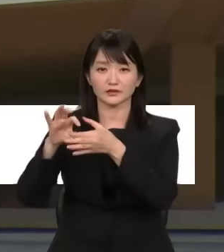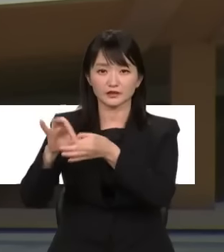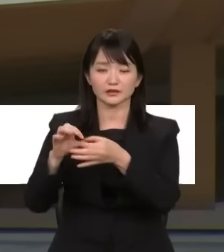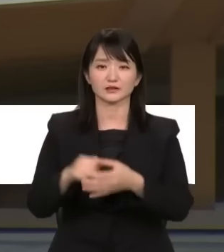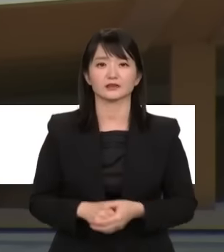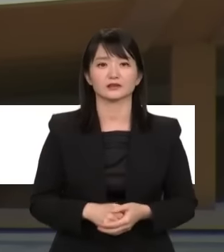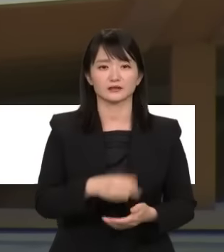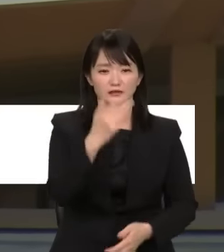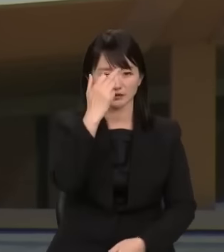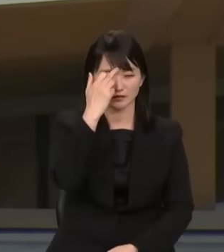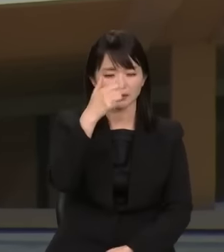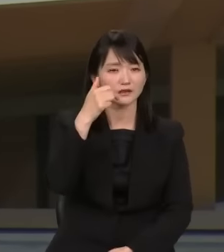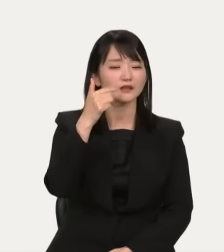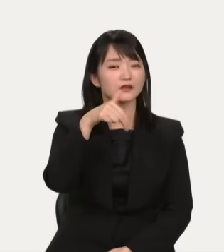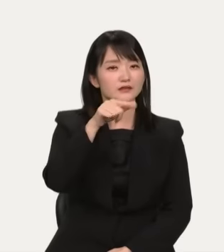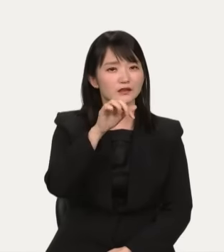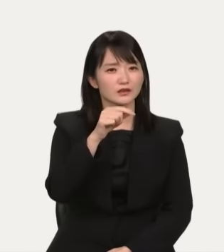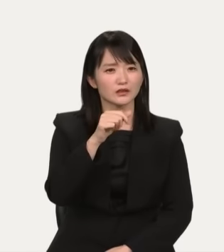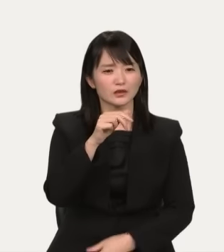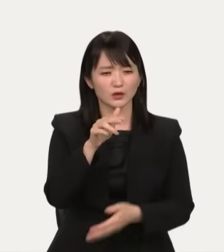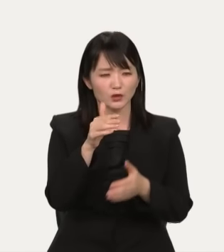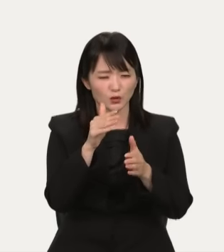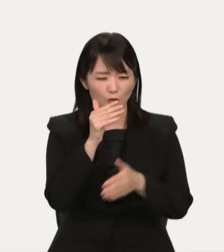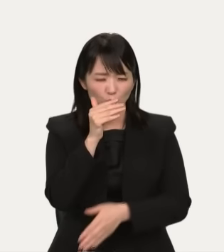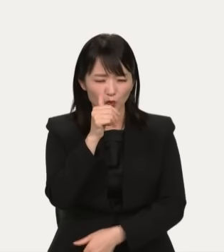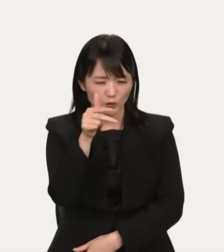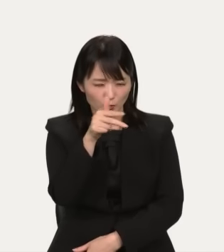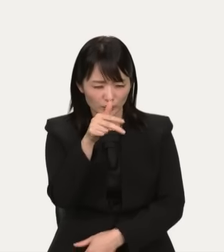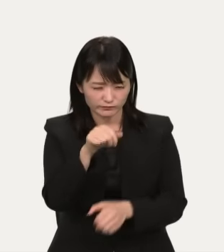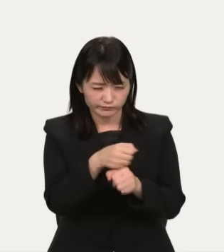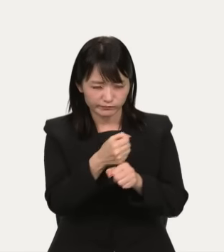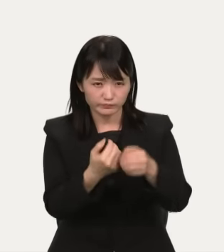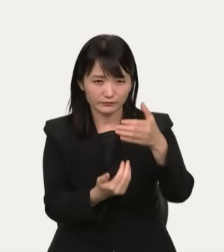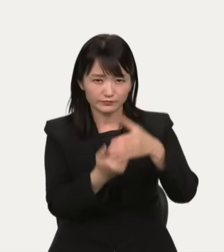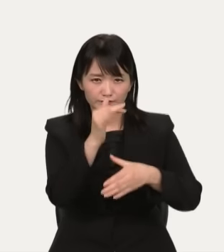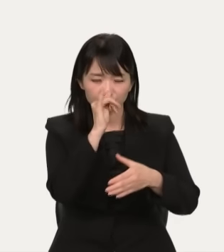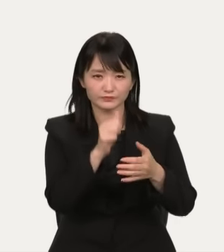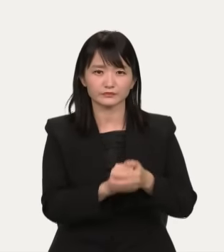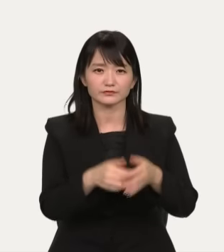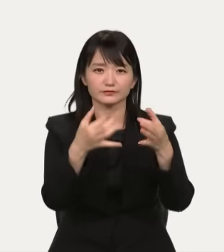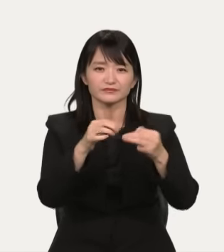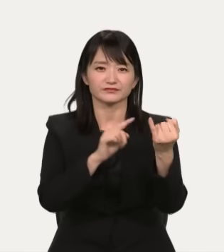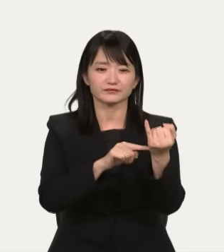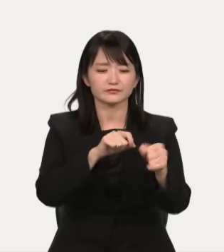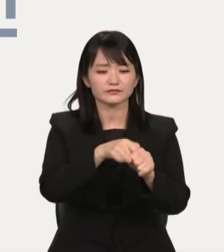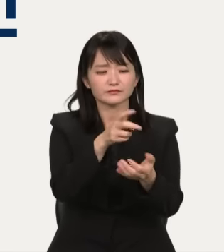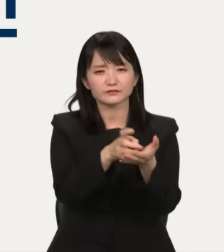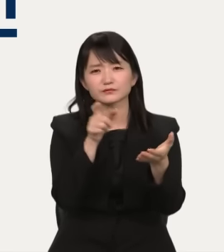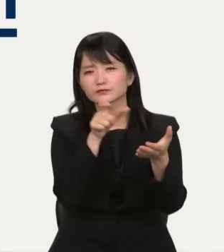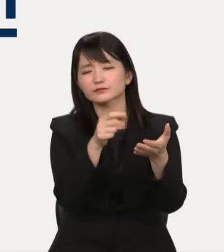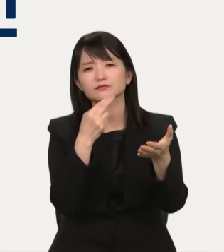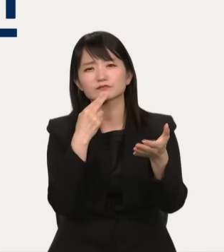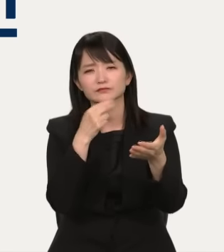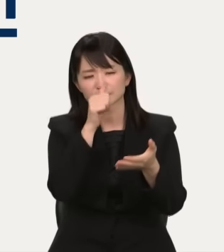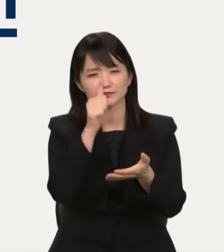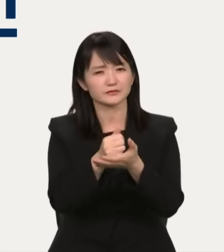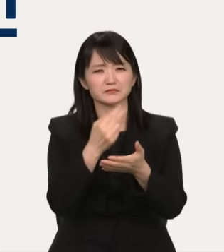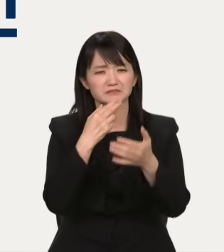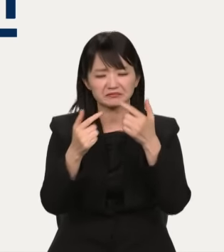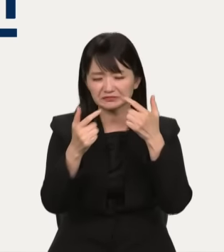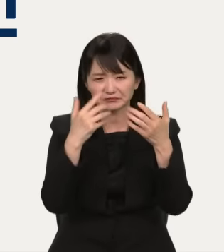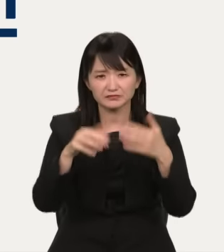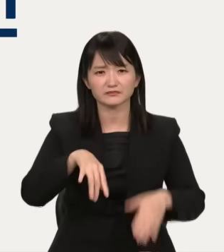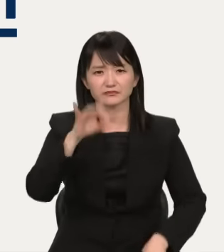몰카공작 사건이라고 규정했습니다. 이어 김 여사의 경우 처벌 규정 자체가 없는 등 혐의 없음이 명백해